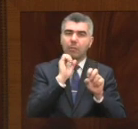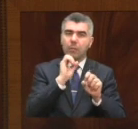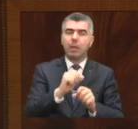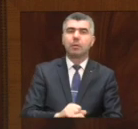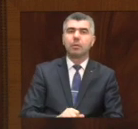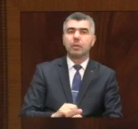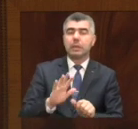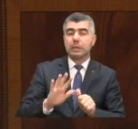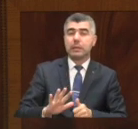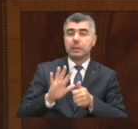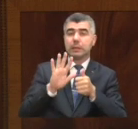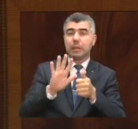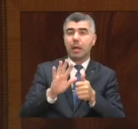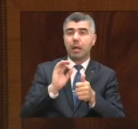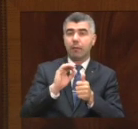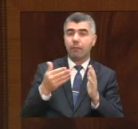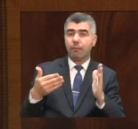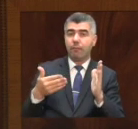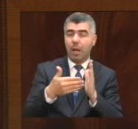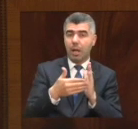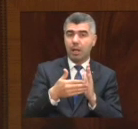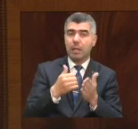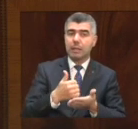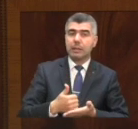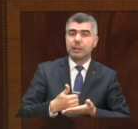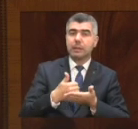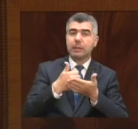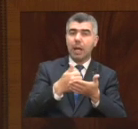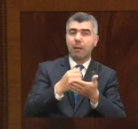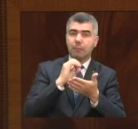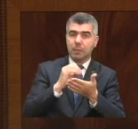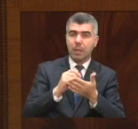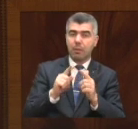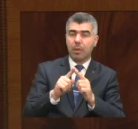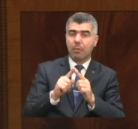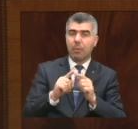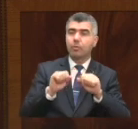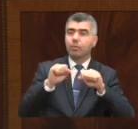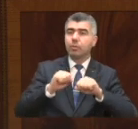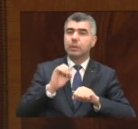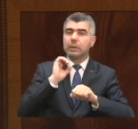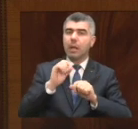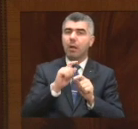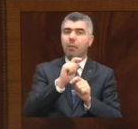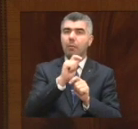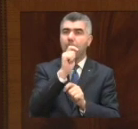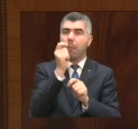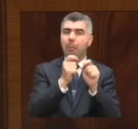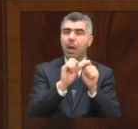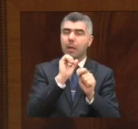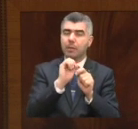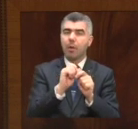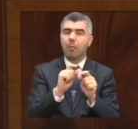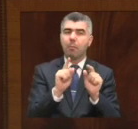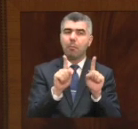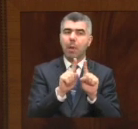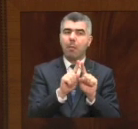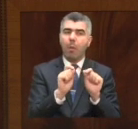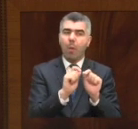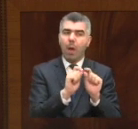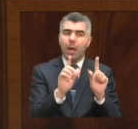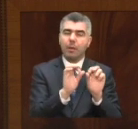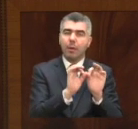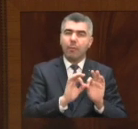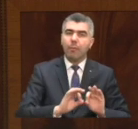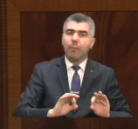سادسا واخيرا ان مهمه الدعم التقنيه المقدمه من طرف الوكالات تفتقد الى اطار مرجعي واضح مما